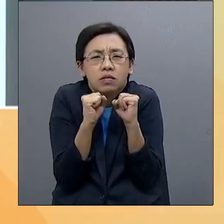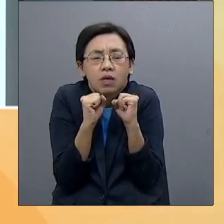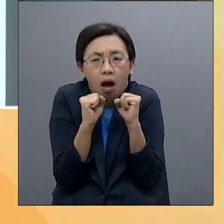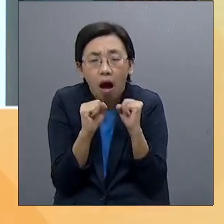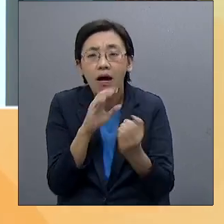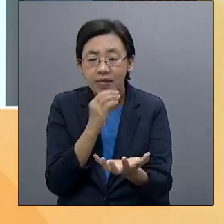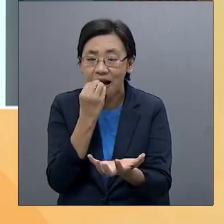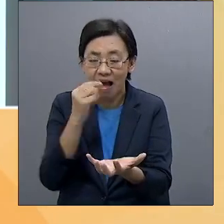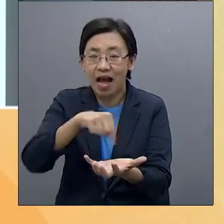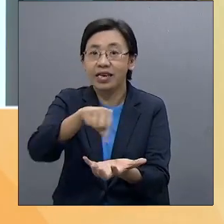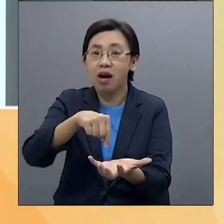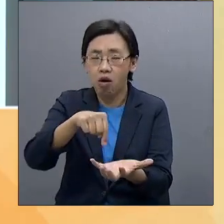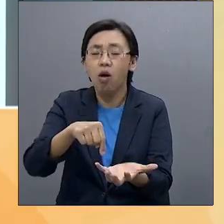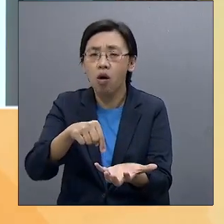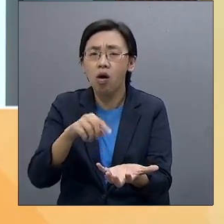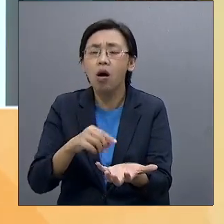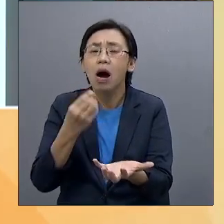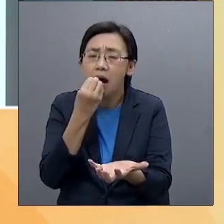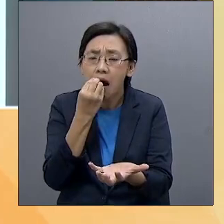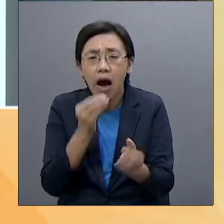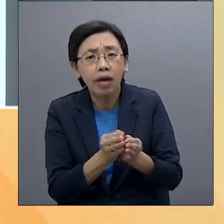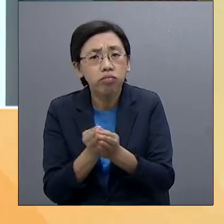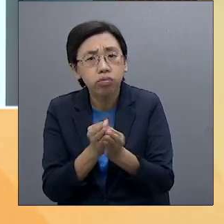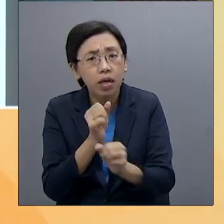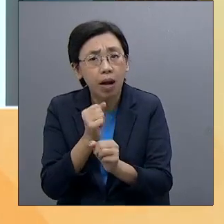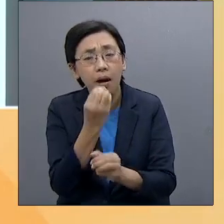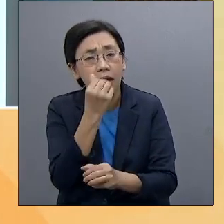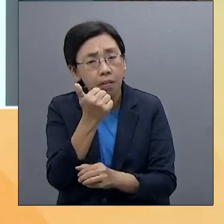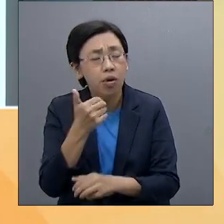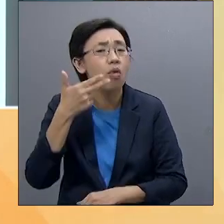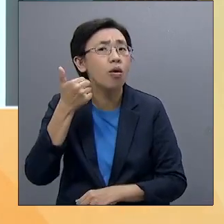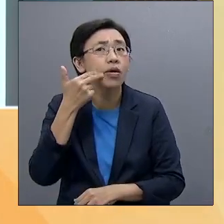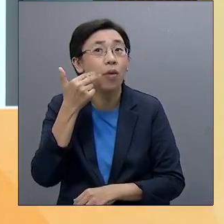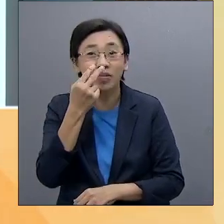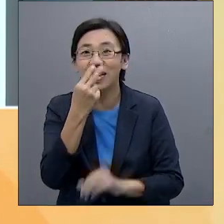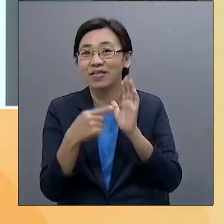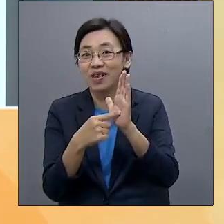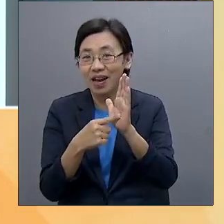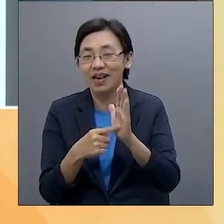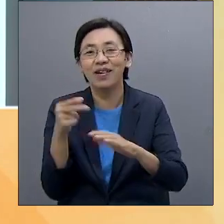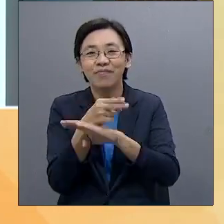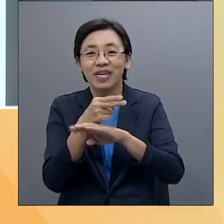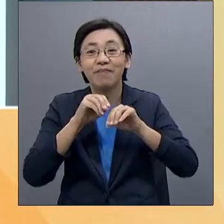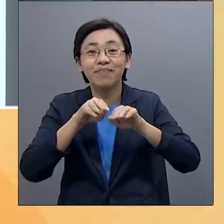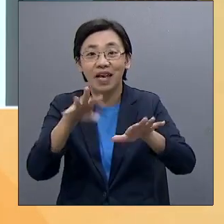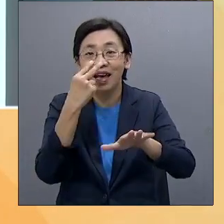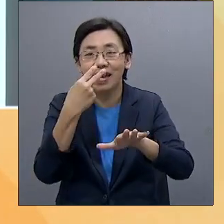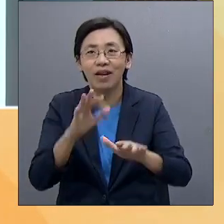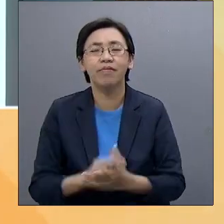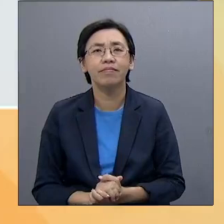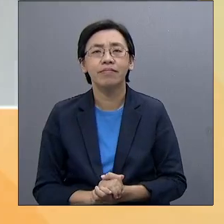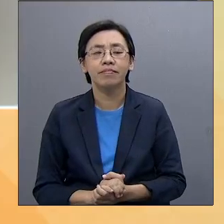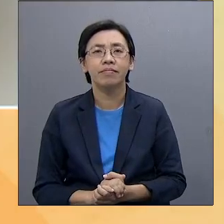ารจริงๆแล้วเราสามารถใช้มันประกอบอาหารได้ไหมครับหรือขนมอย่างที่เราเห็นเมื่อสักครู่นี้ที่แชร์คลิปไปคร ับ